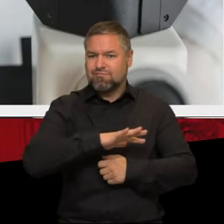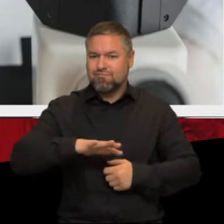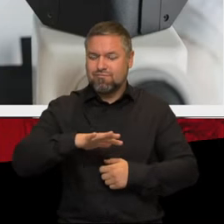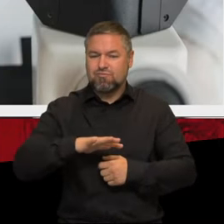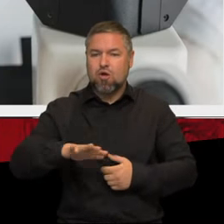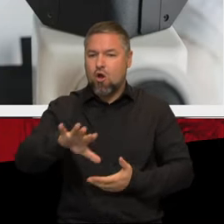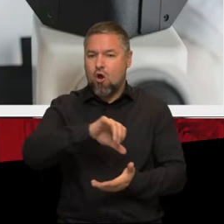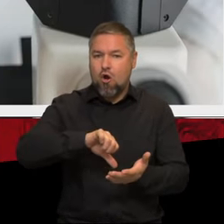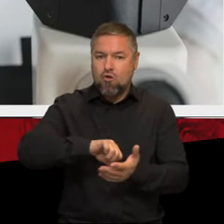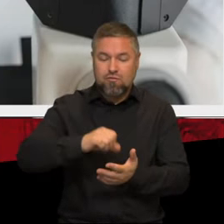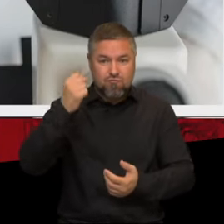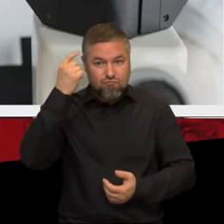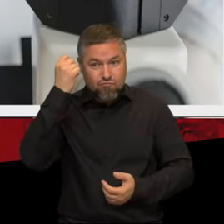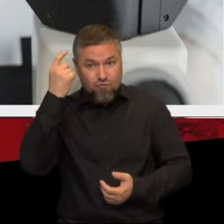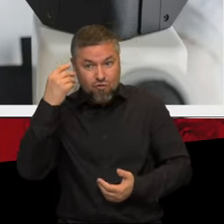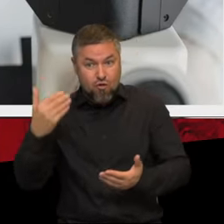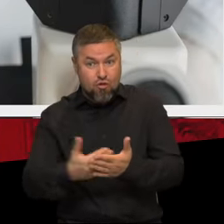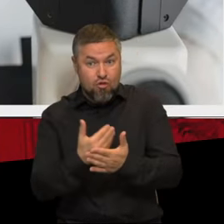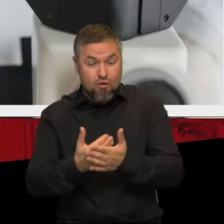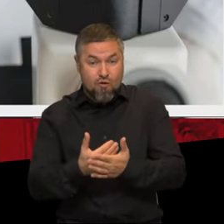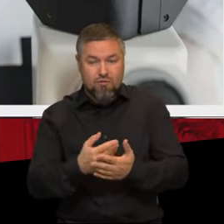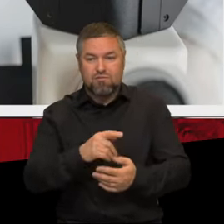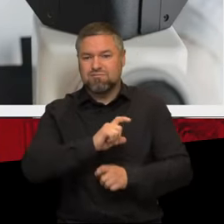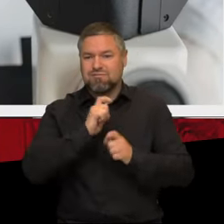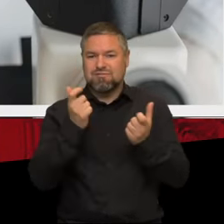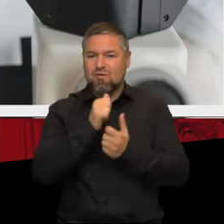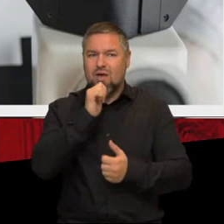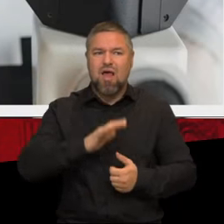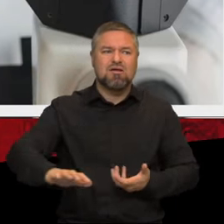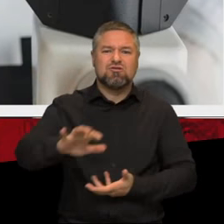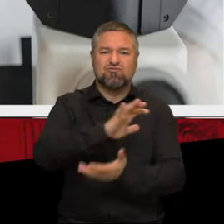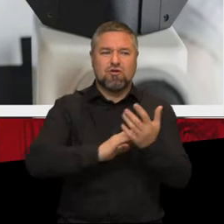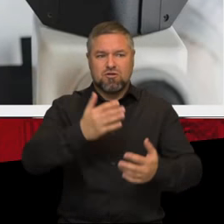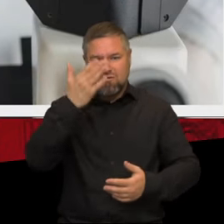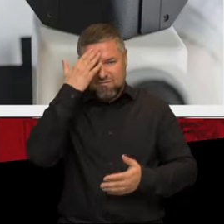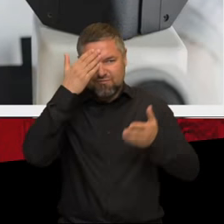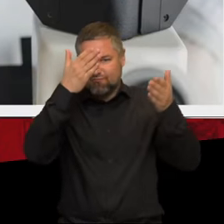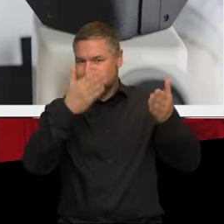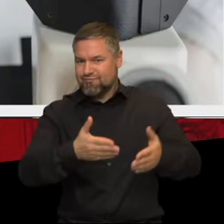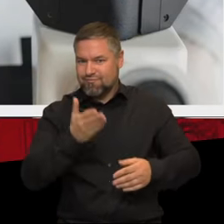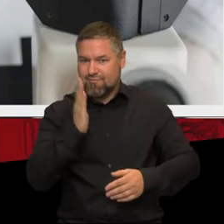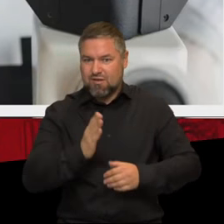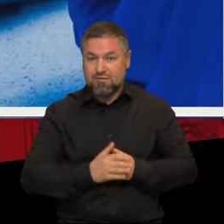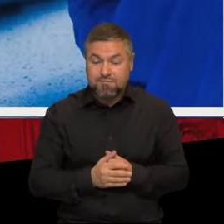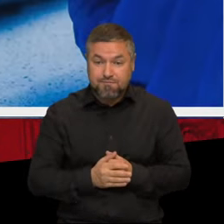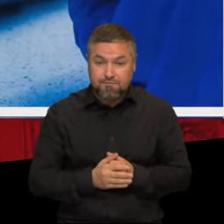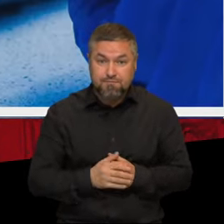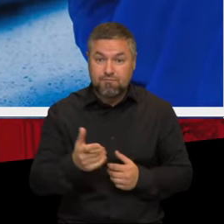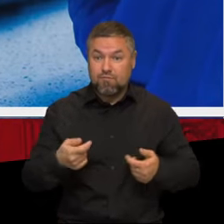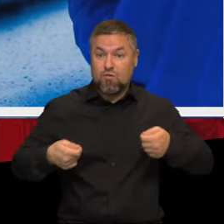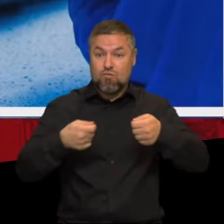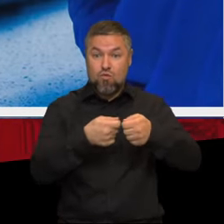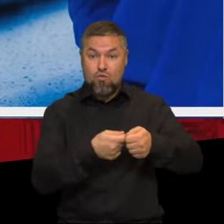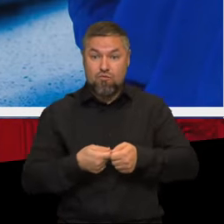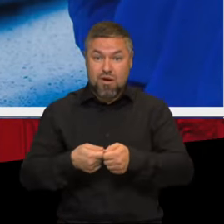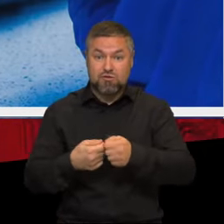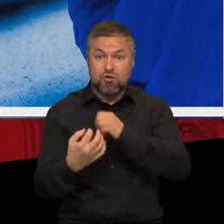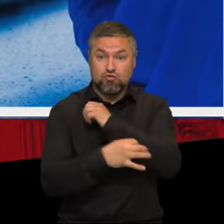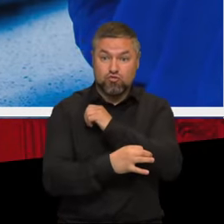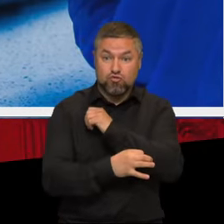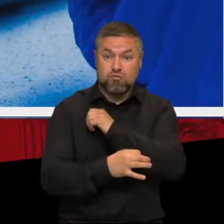interdyscyplinarnymi ośrodkami innowacyjnymi rozpoznawalnymi na całym świecie. Współpraca międzyuczelniana